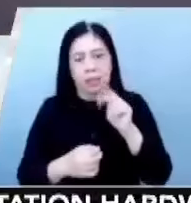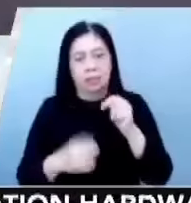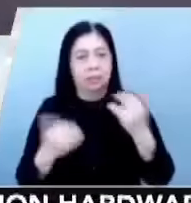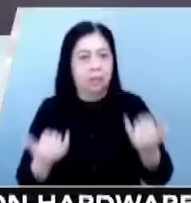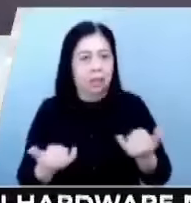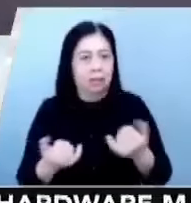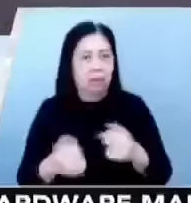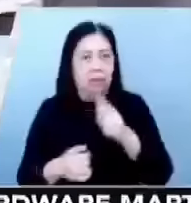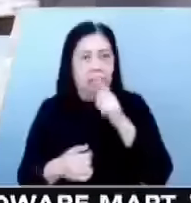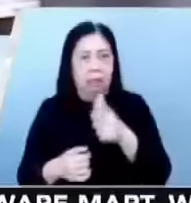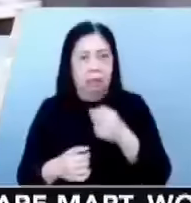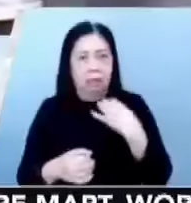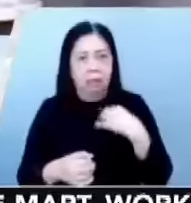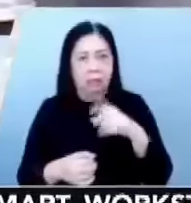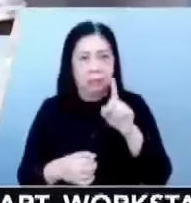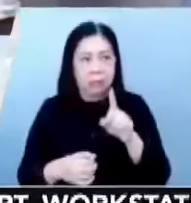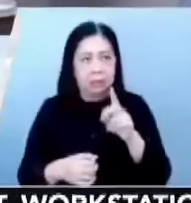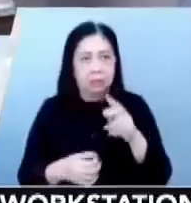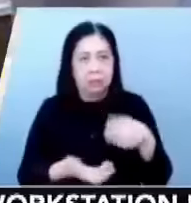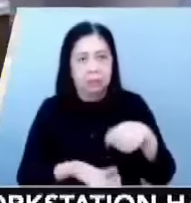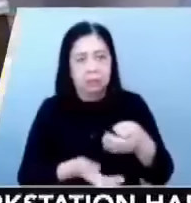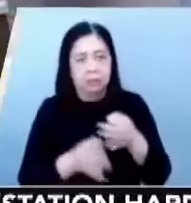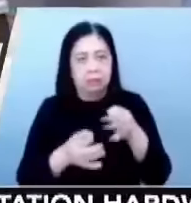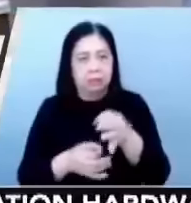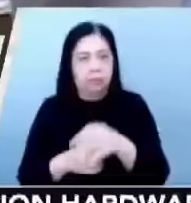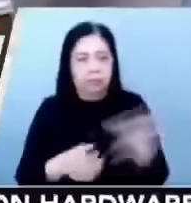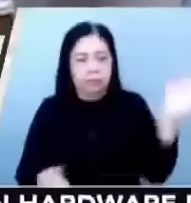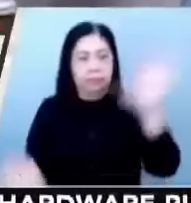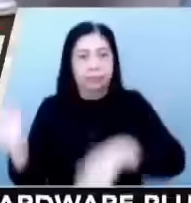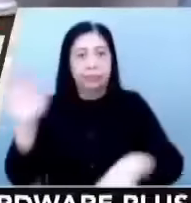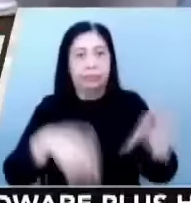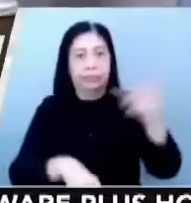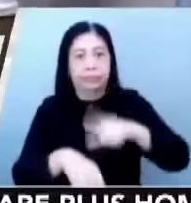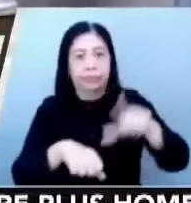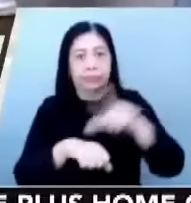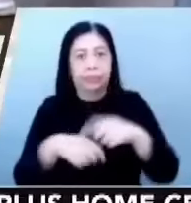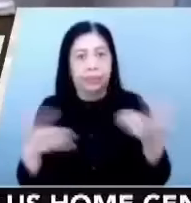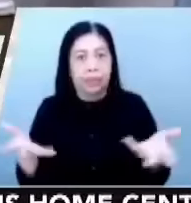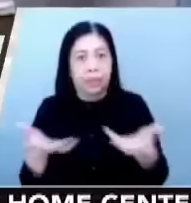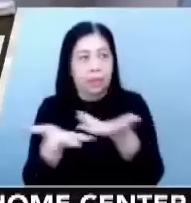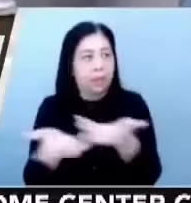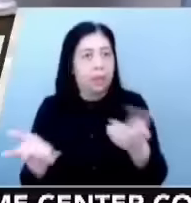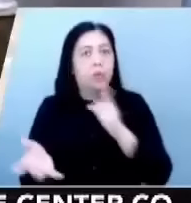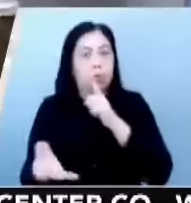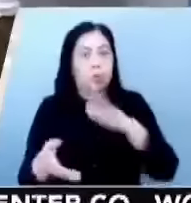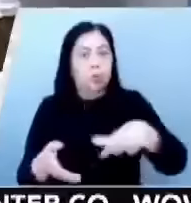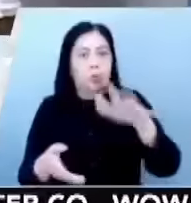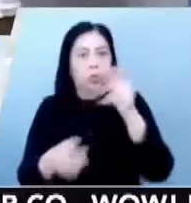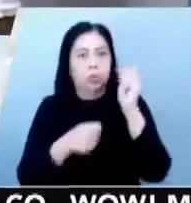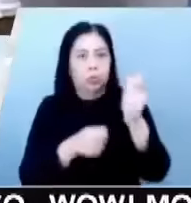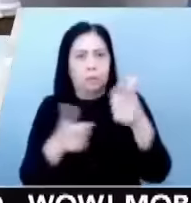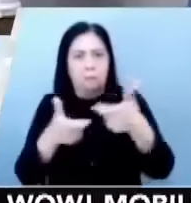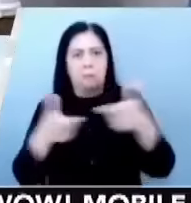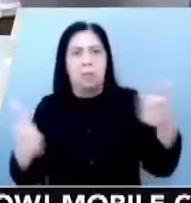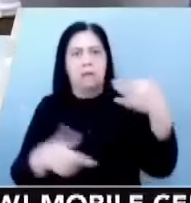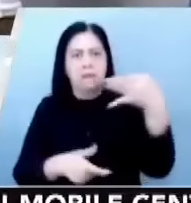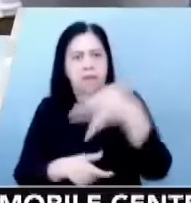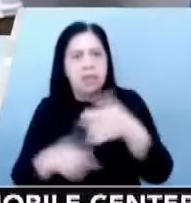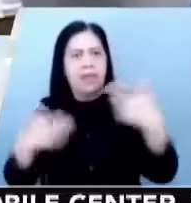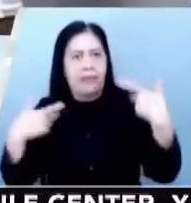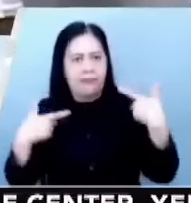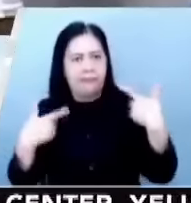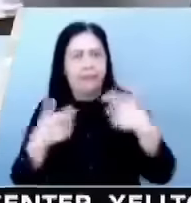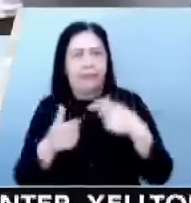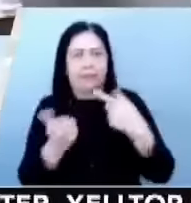raw kumakaisa. Yung mga tinambakan nila sa Manila Bay, andun po talaga dati yung mga nahuhuling malalaking isda. May mga hipon,